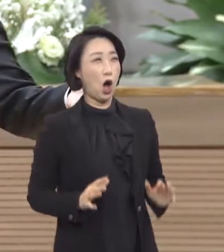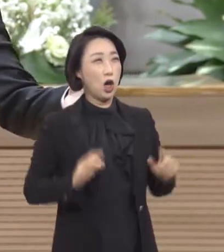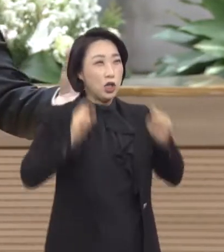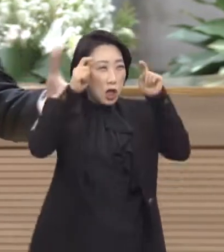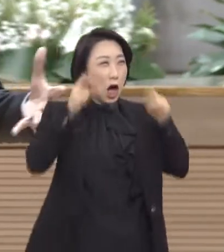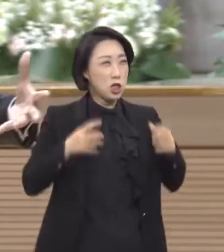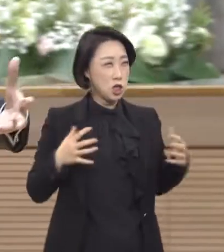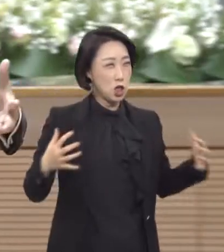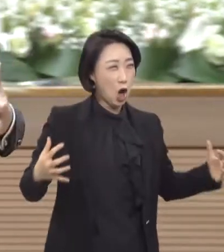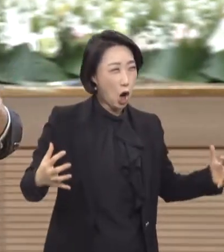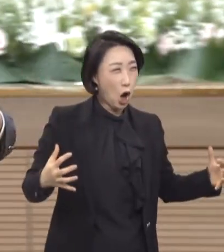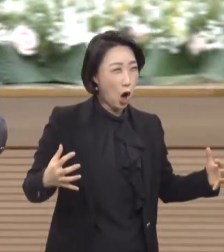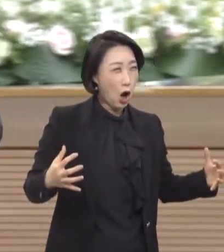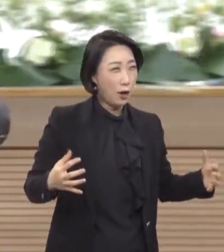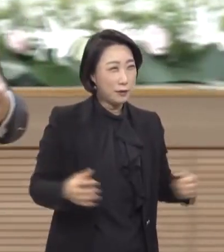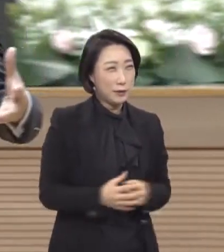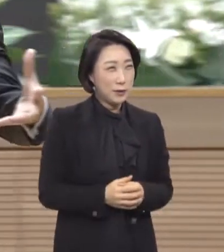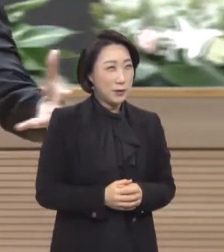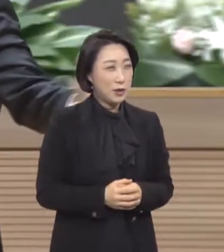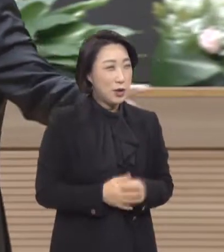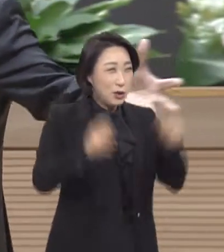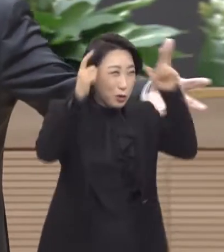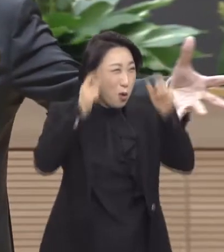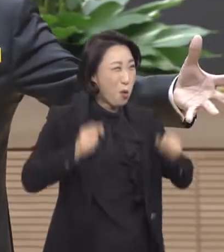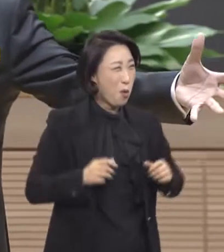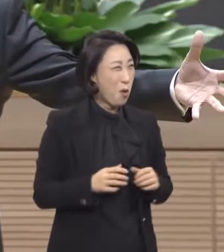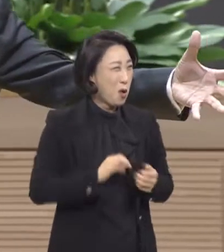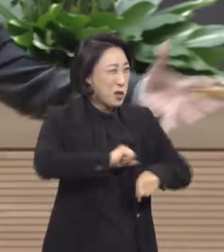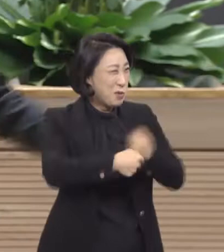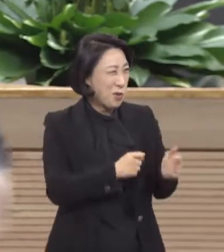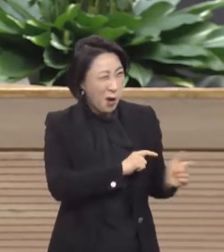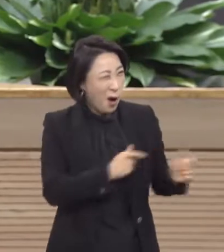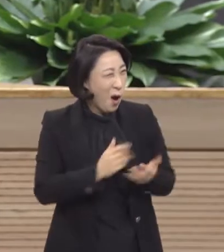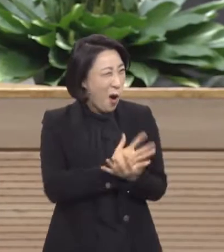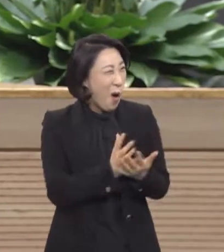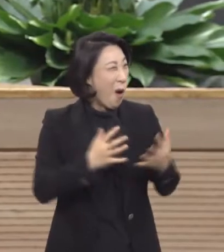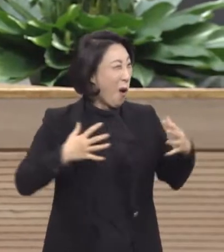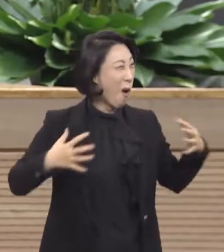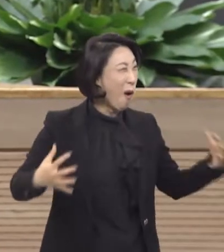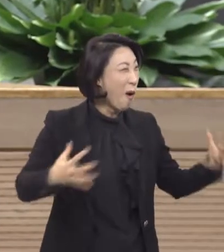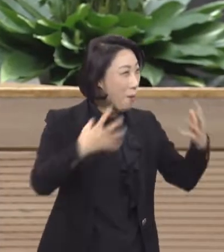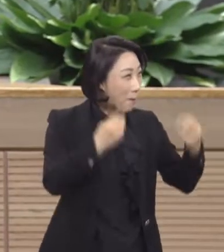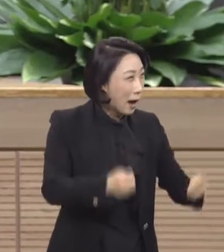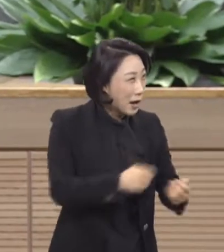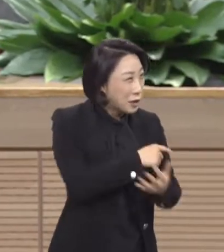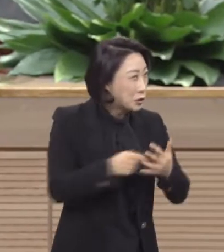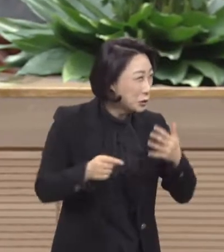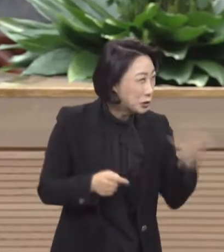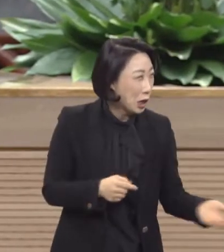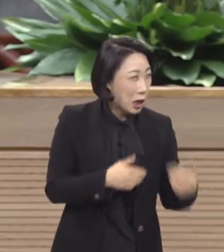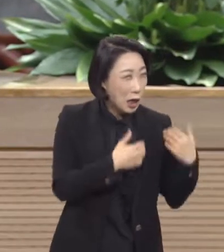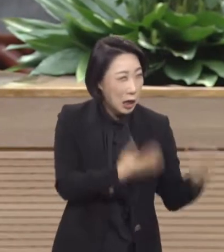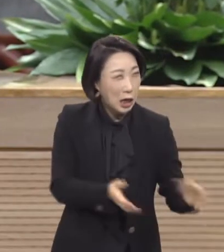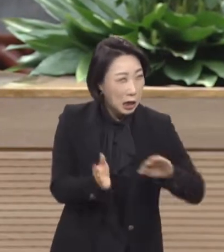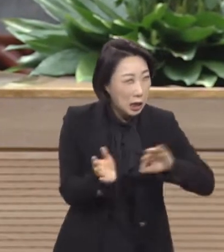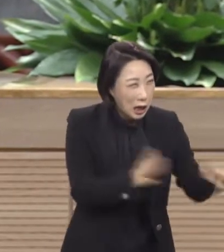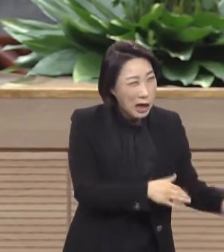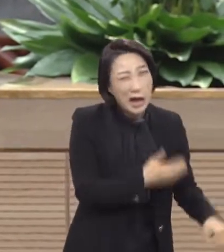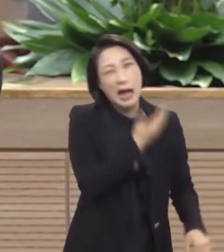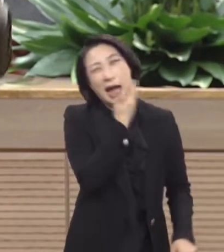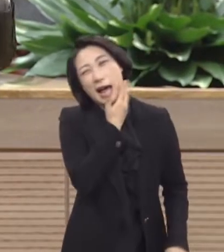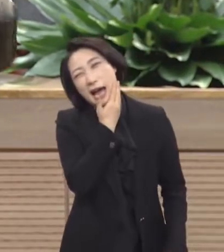투실투실하게 살찐 막 양과 짐승들이 많이 있는데 죽여버리고 내비는